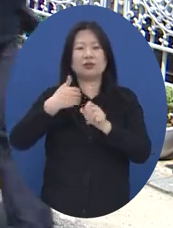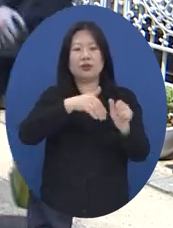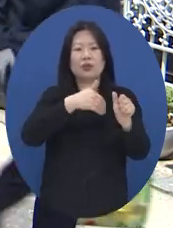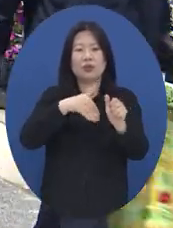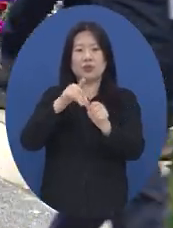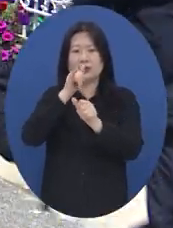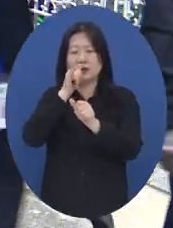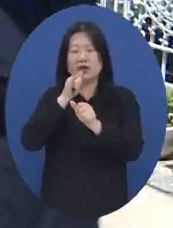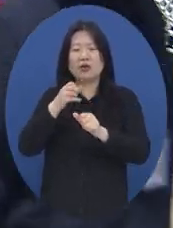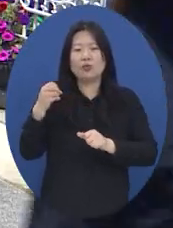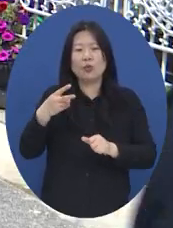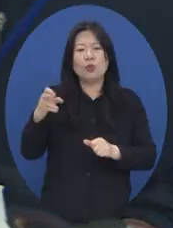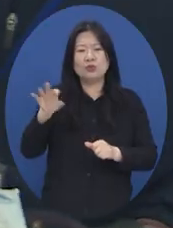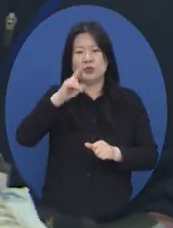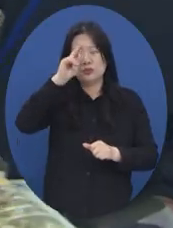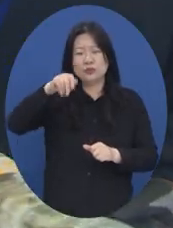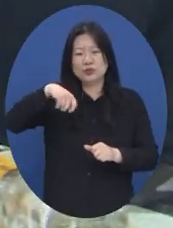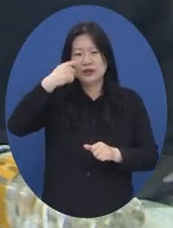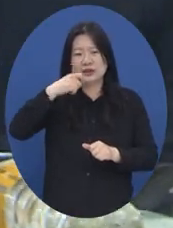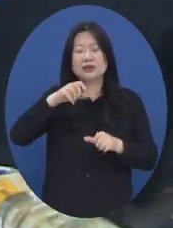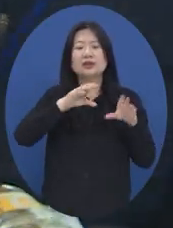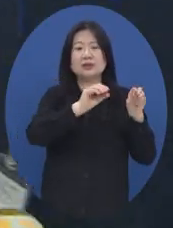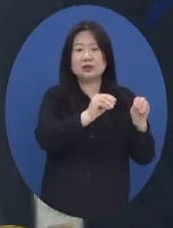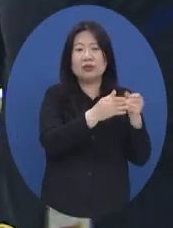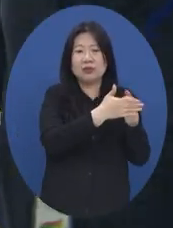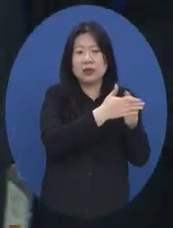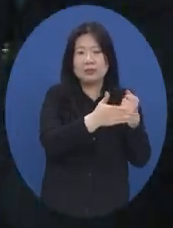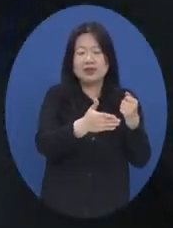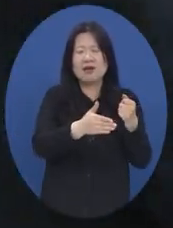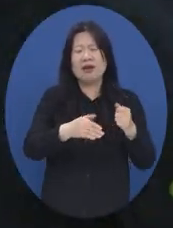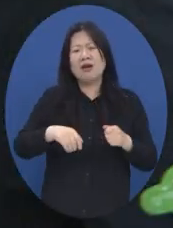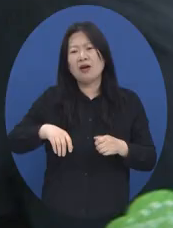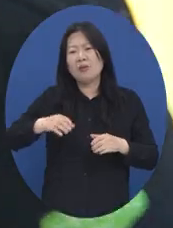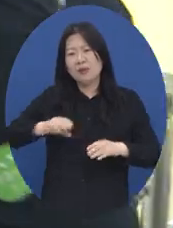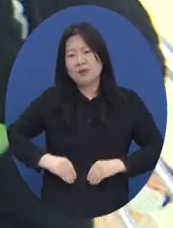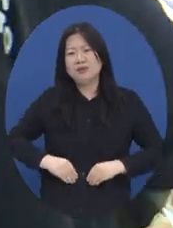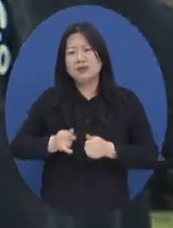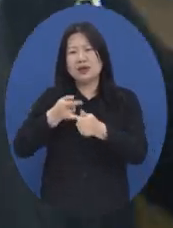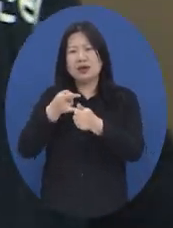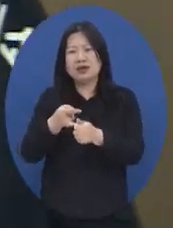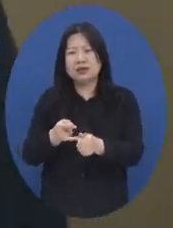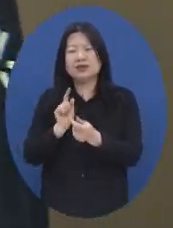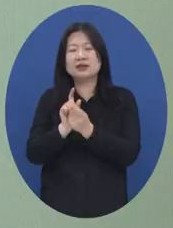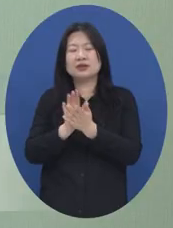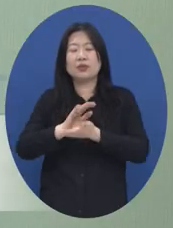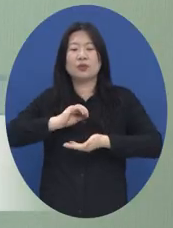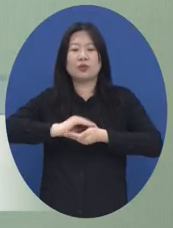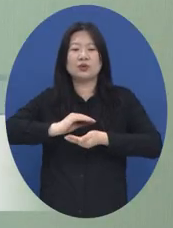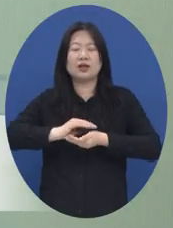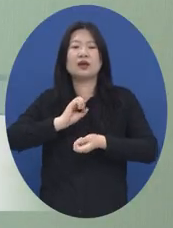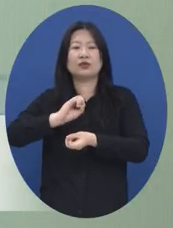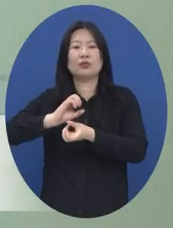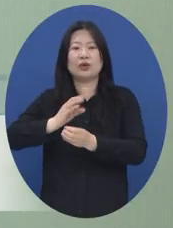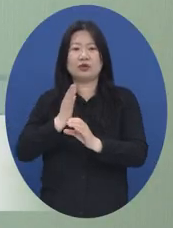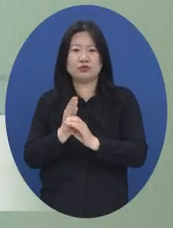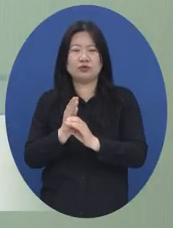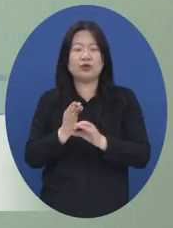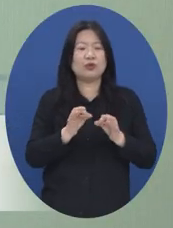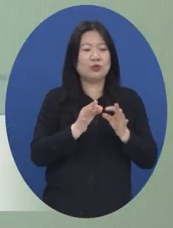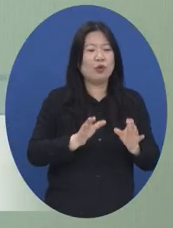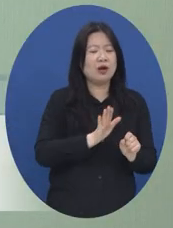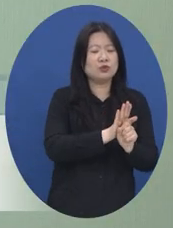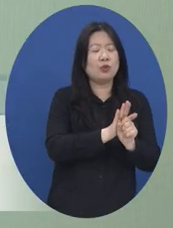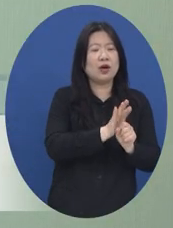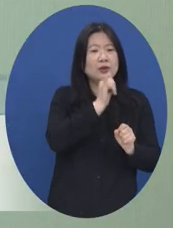급식소가 중단되면서 끼니를 해결하기 어려운 분들에게는 직접 도시락을 배달합니다. 그동안에 이렇게 해주시고 해서 고맙지요.